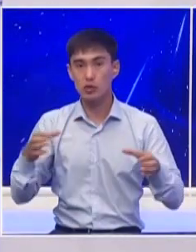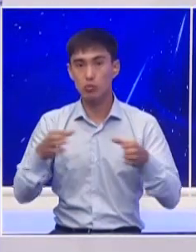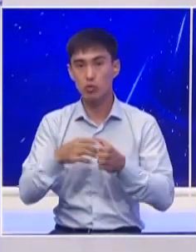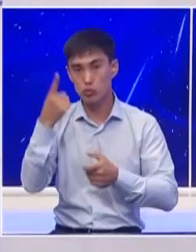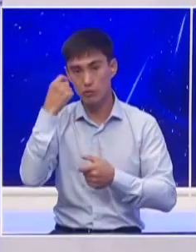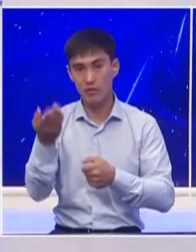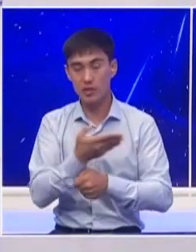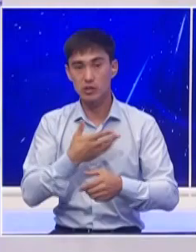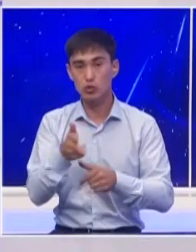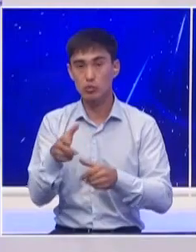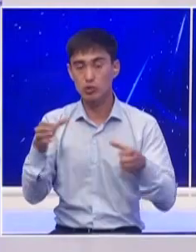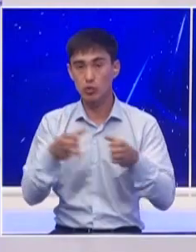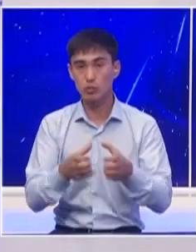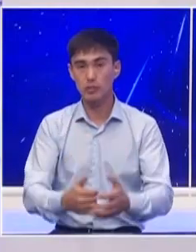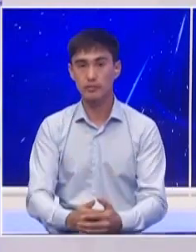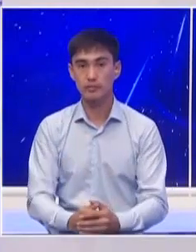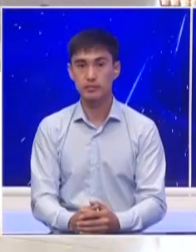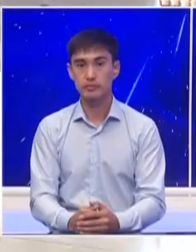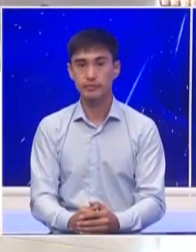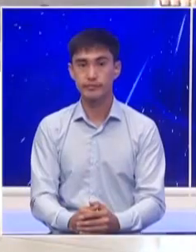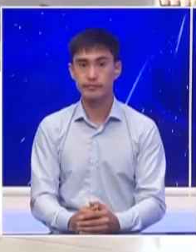сборная, узнавала наша съемочная группа.